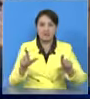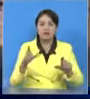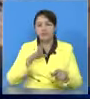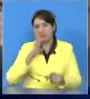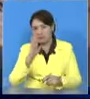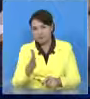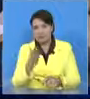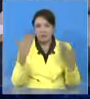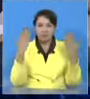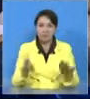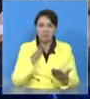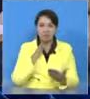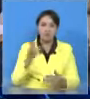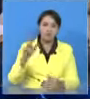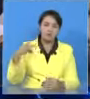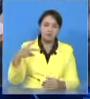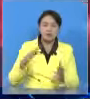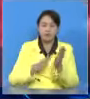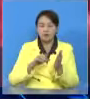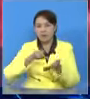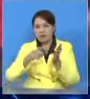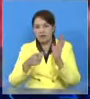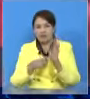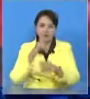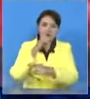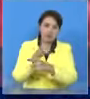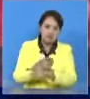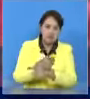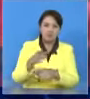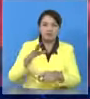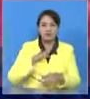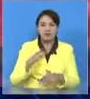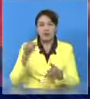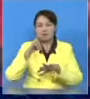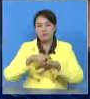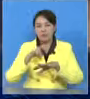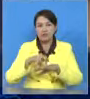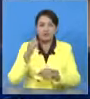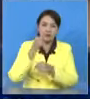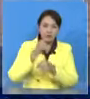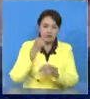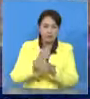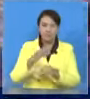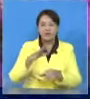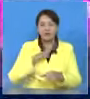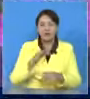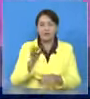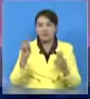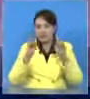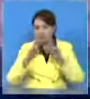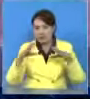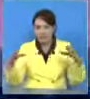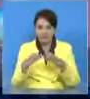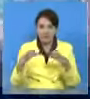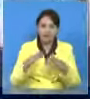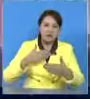өтпеді. Қазіргі уақытта 339 класс карантинге жабылған. Дәрігерлер тынымсыз жұмыс істеп жатыр. Мониторингтік топтар